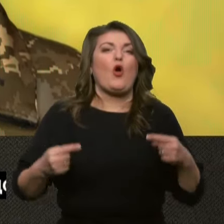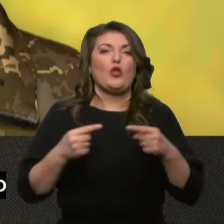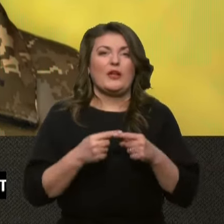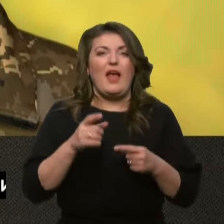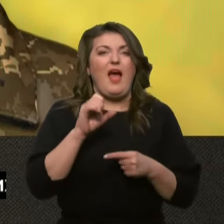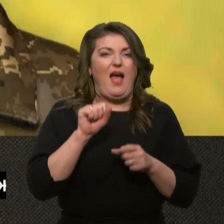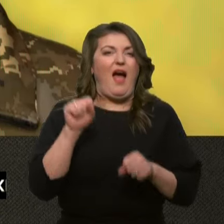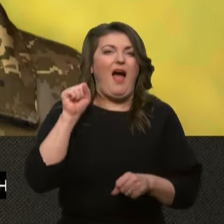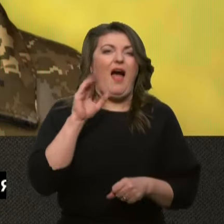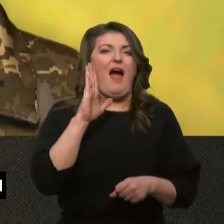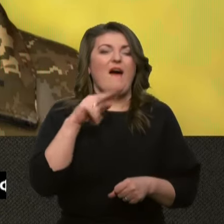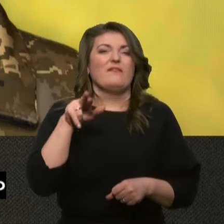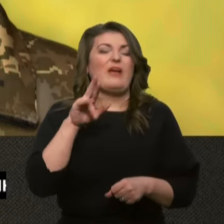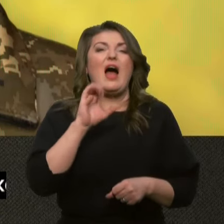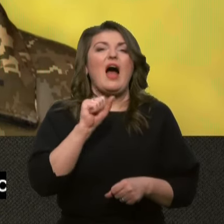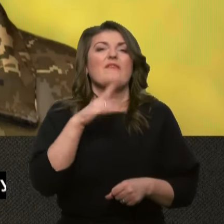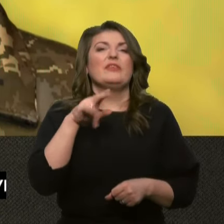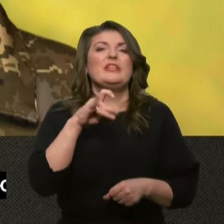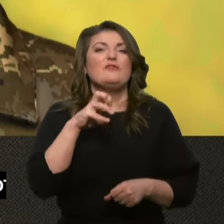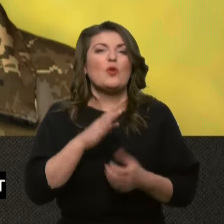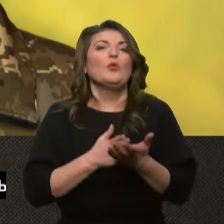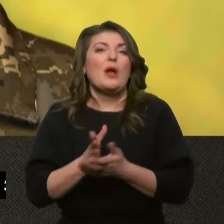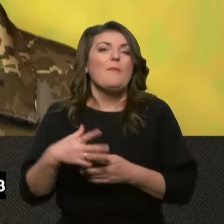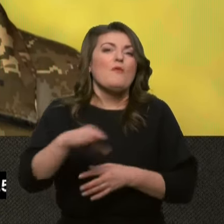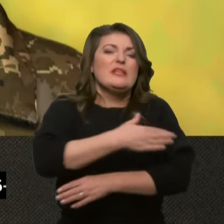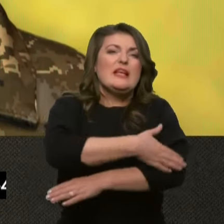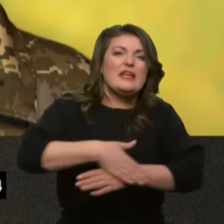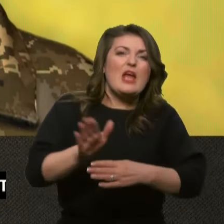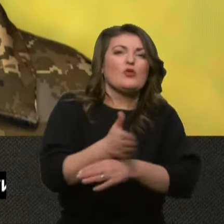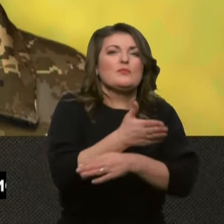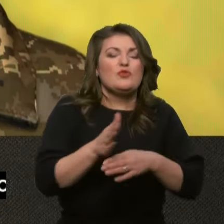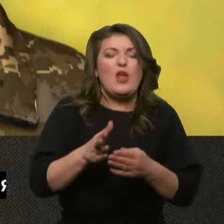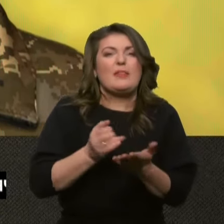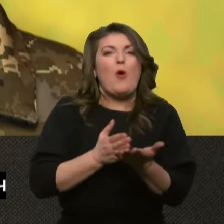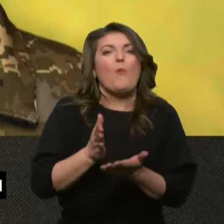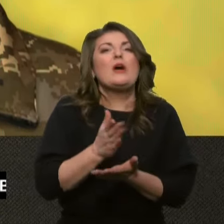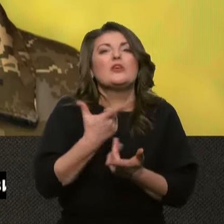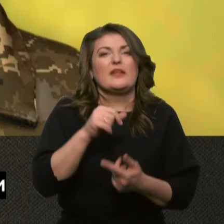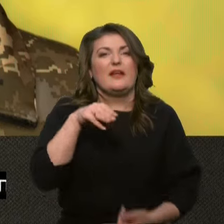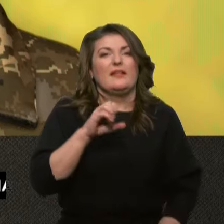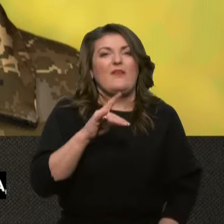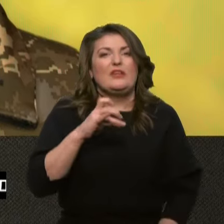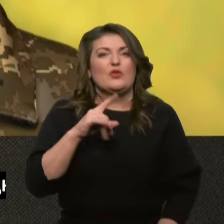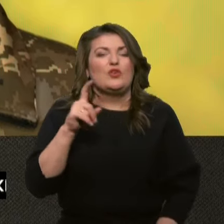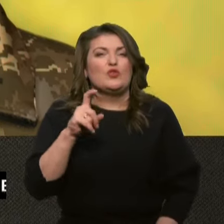навіть на Авдіївському напрямку, а по всій лінії розмежування от у межах Таврійської зони відповідальності.